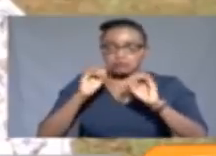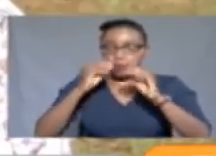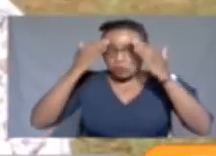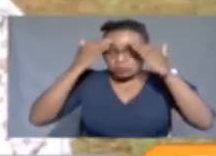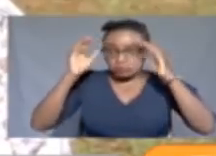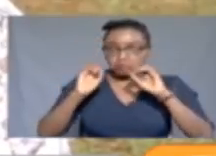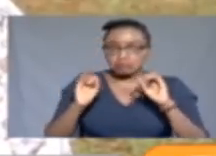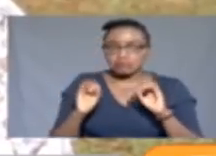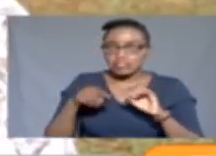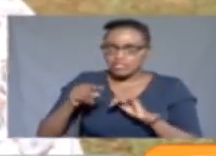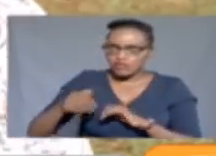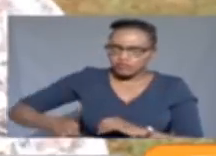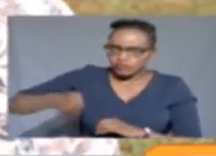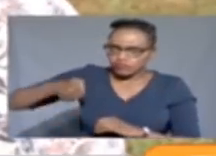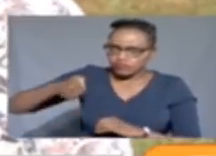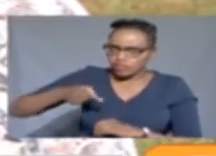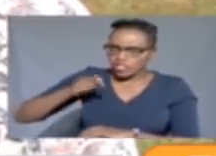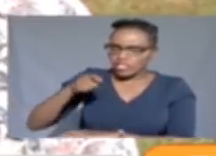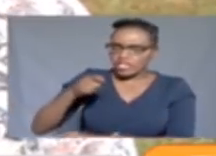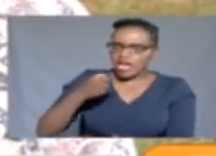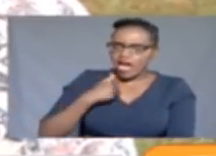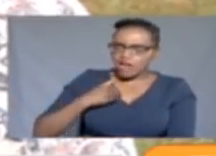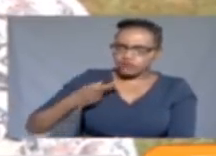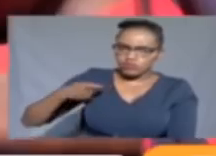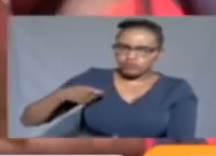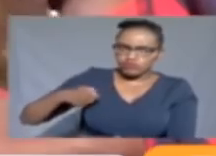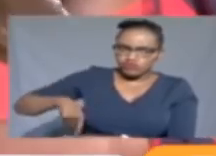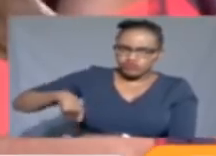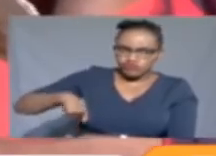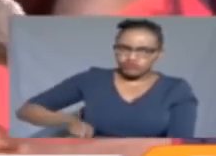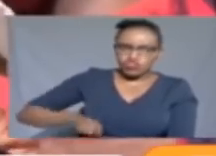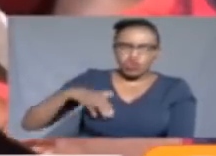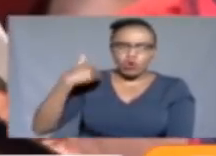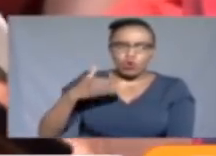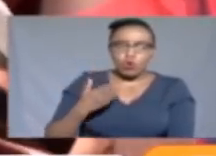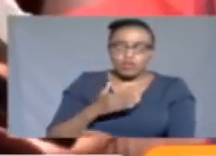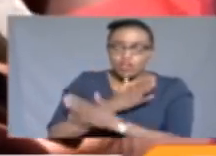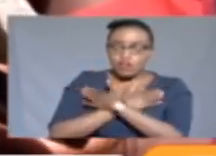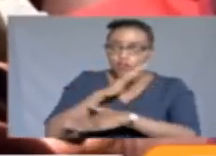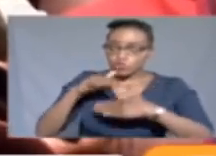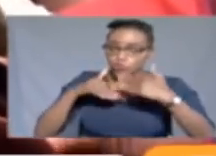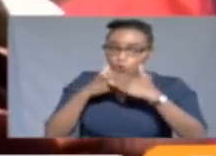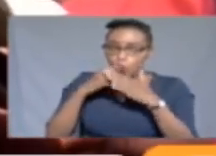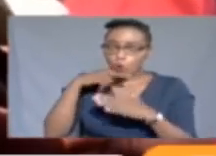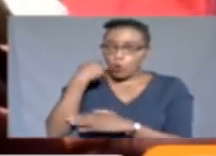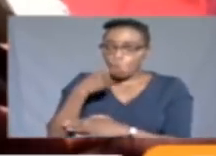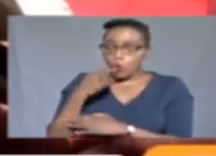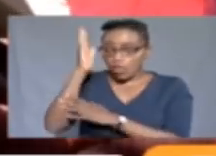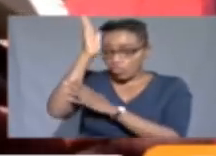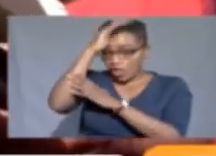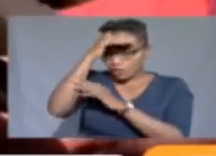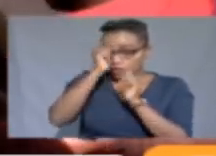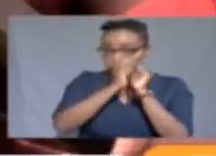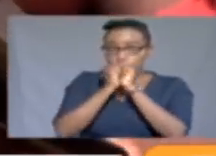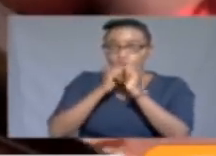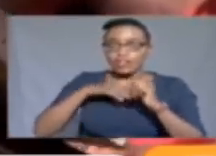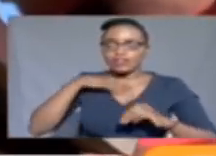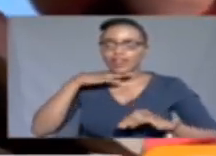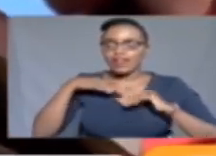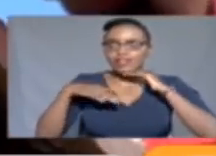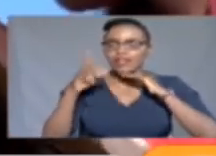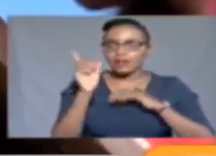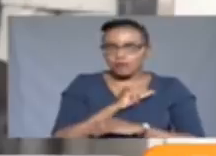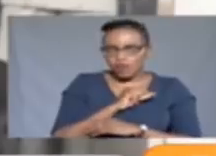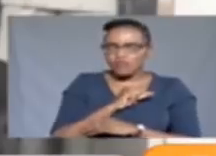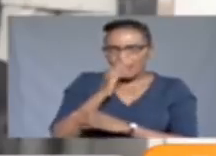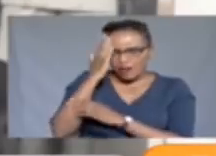Yeye mwenyewe anaibeba kifungo yake kwa west. Ingawa marafiki wake wote waliokuwa kwenye jeshi naye wameshafariki,